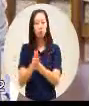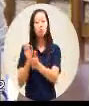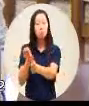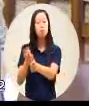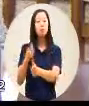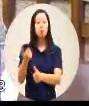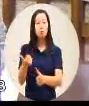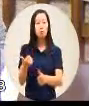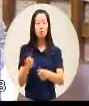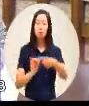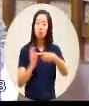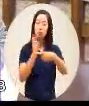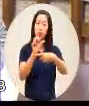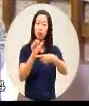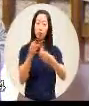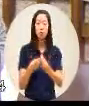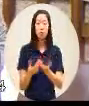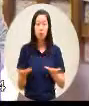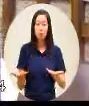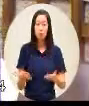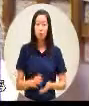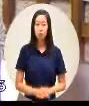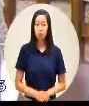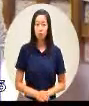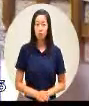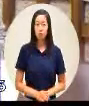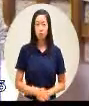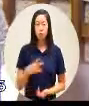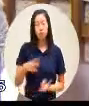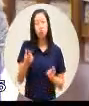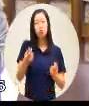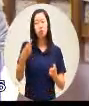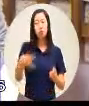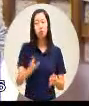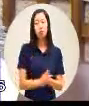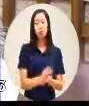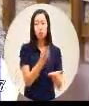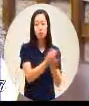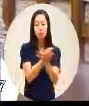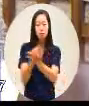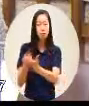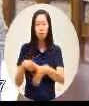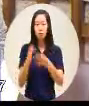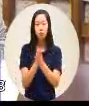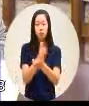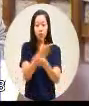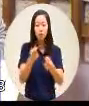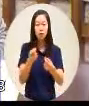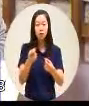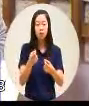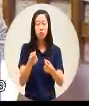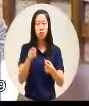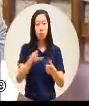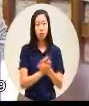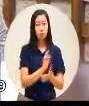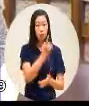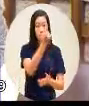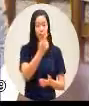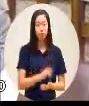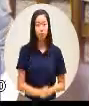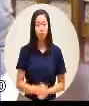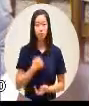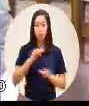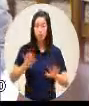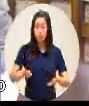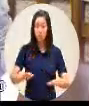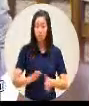这个 35% 你怎么交代这一般。那你会说啊，我各项都有了，但是各项是各项哦，那是单一的哦，我们